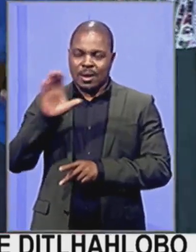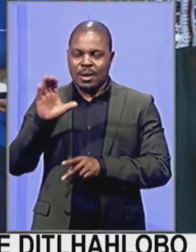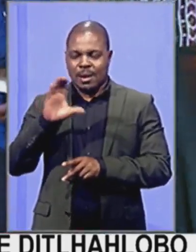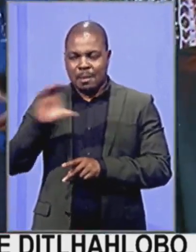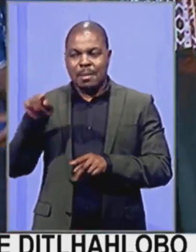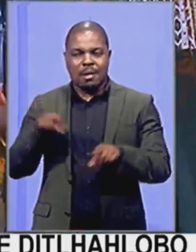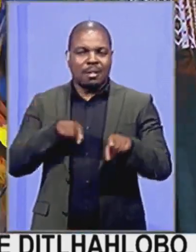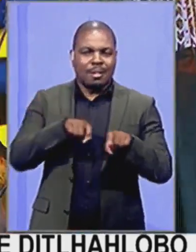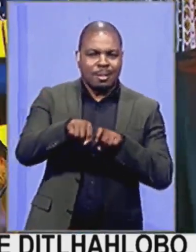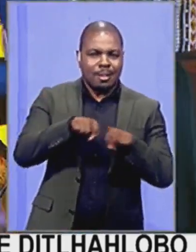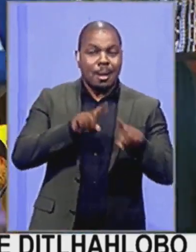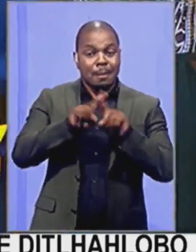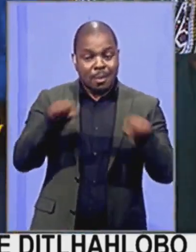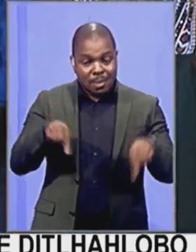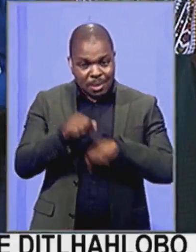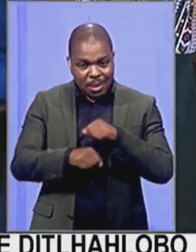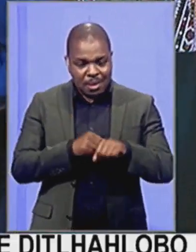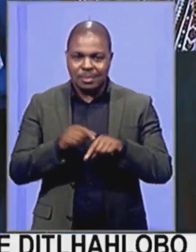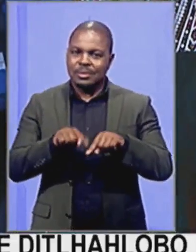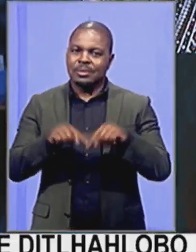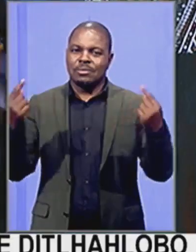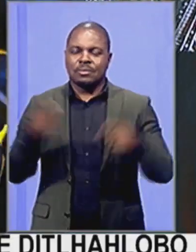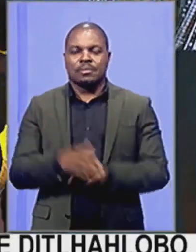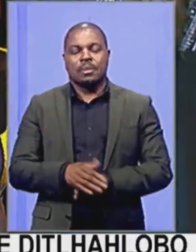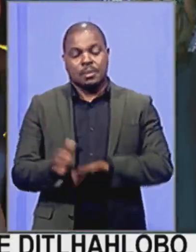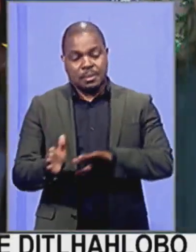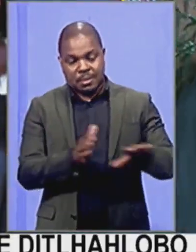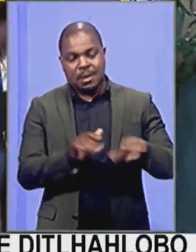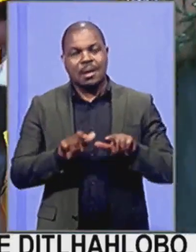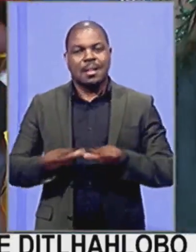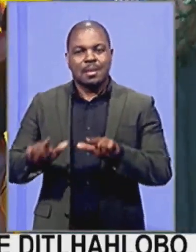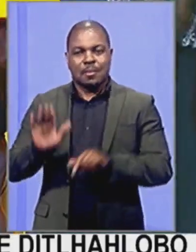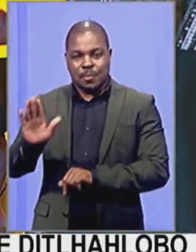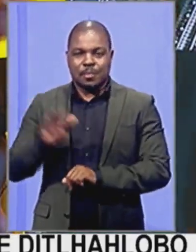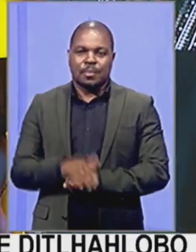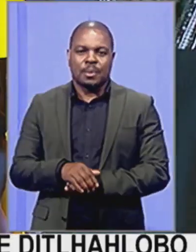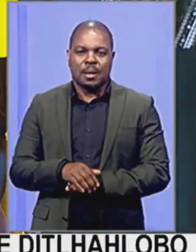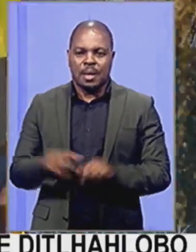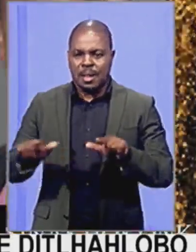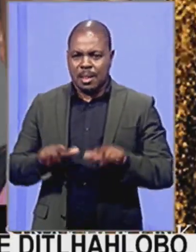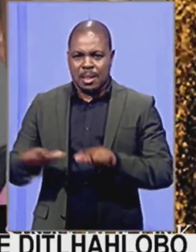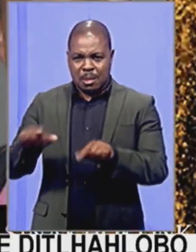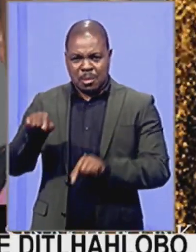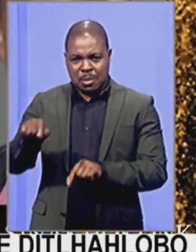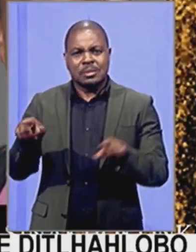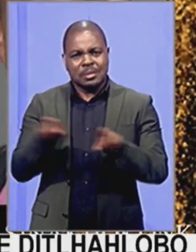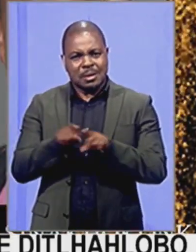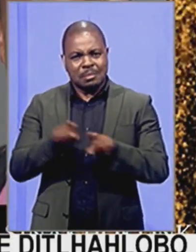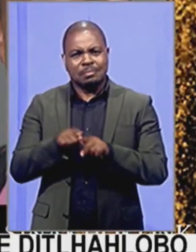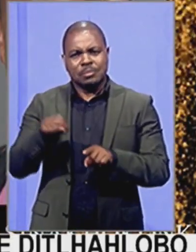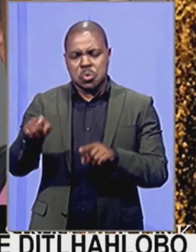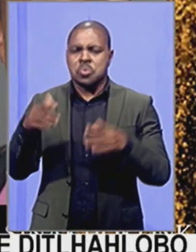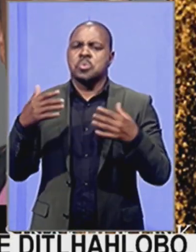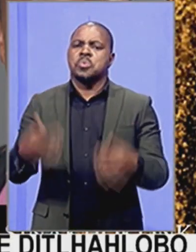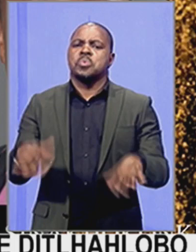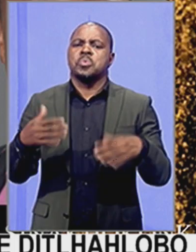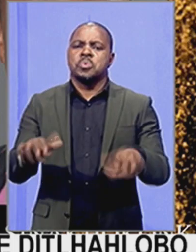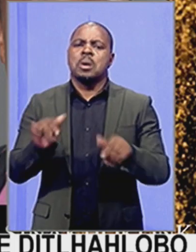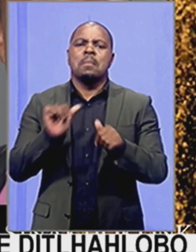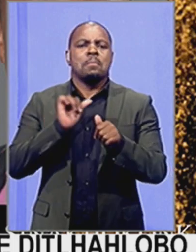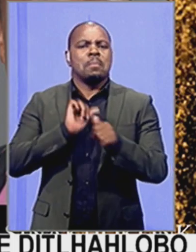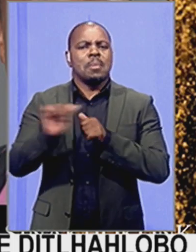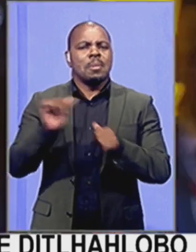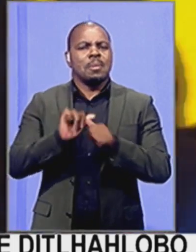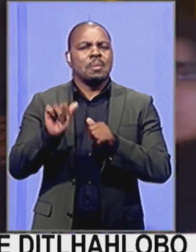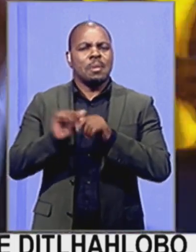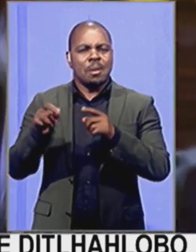Cape mara ngwago ngwe kgwere ra bona mara re bone gape re bolele ka tša Limpopo re bone Limpopo gore le bona ba berekile ka kudu ba ile